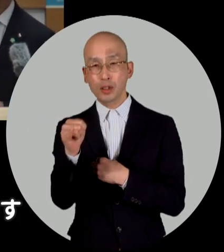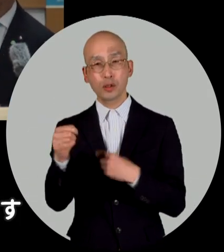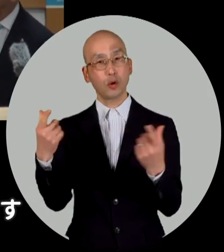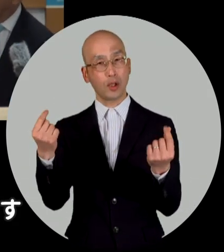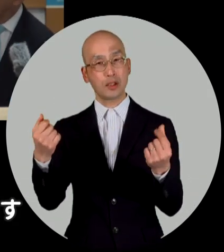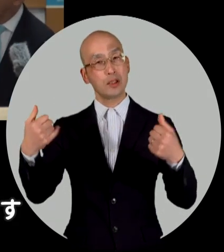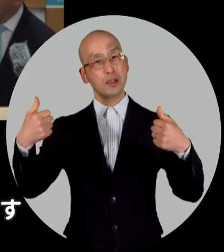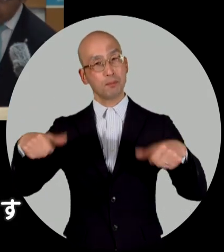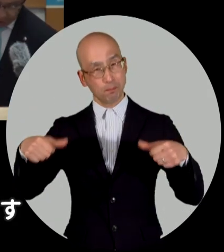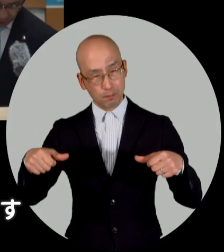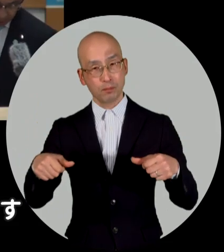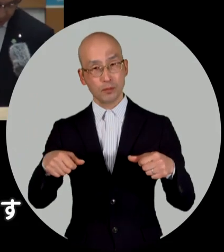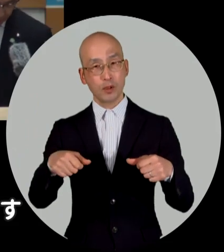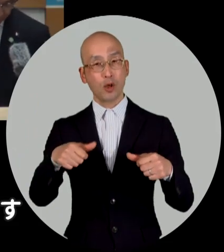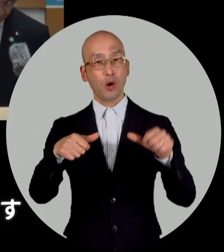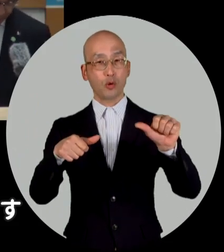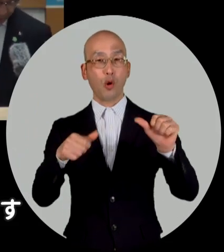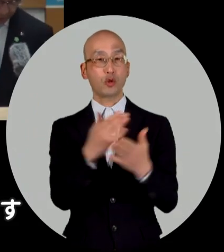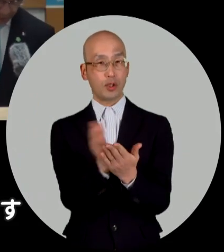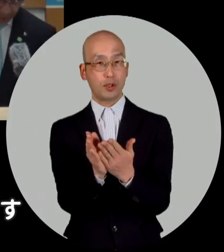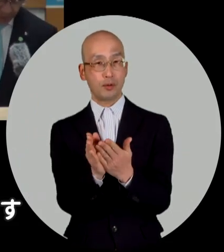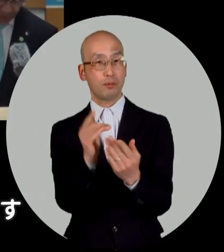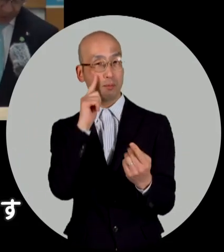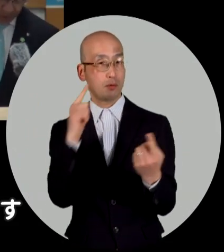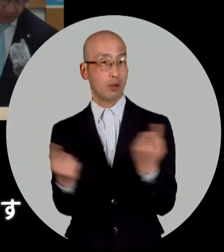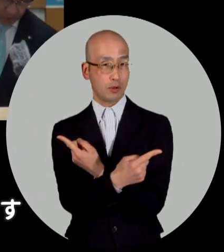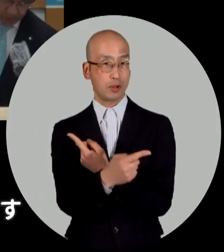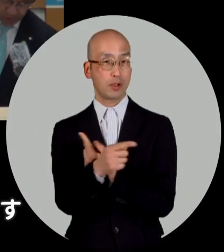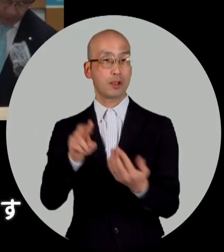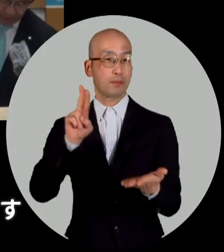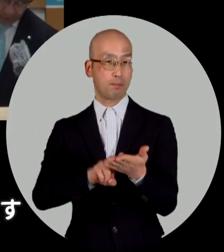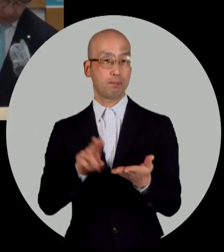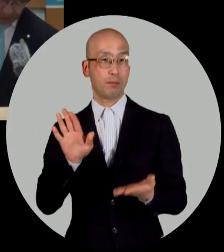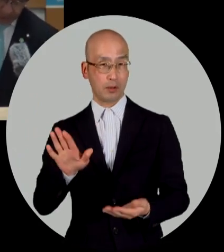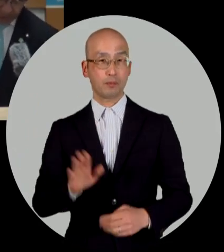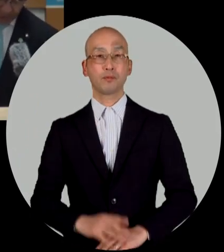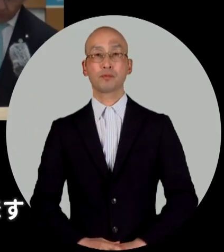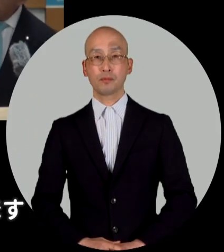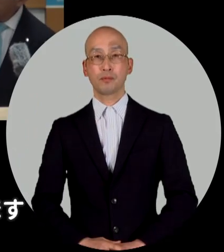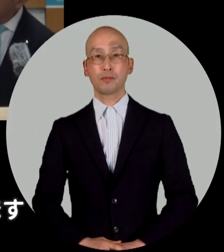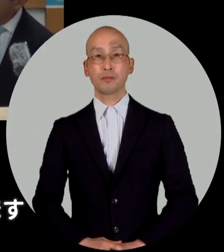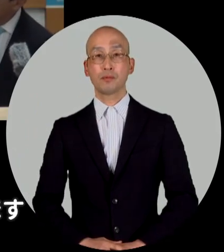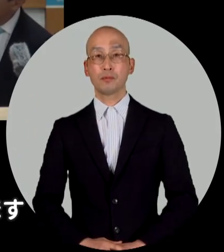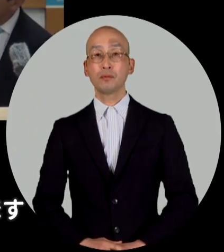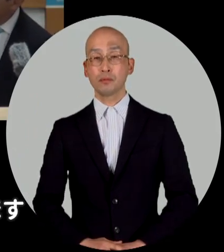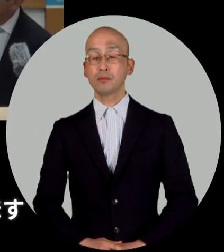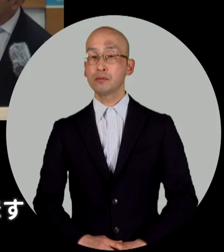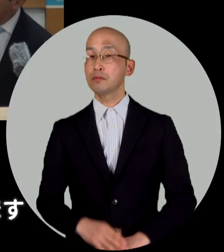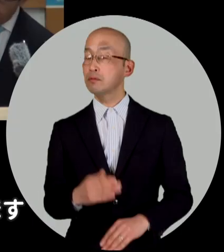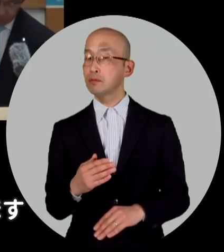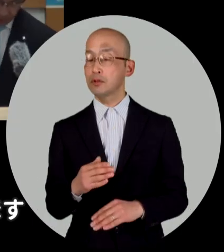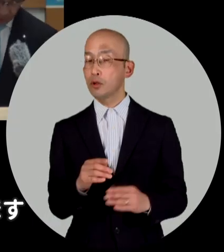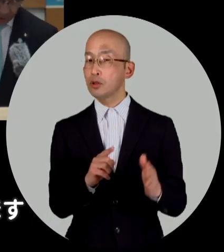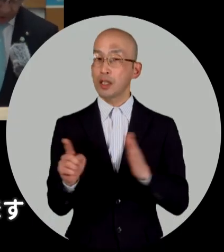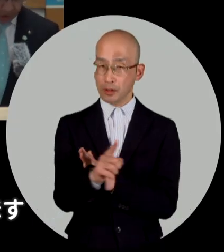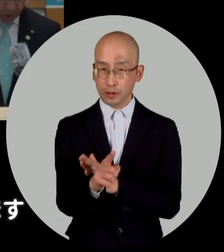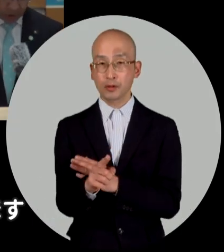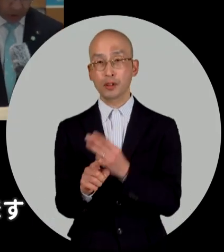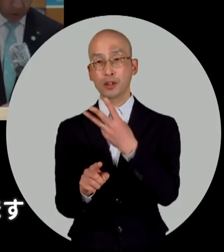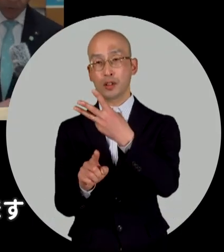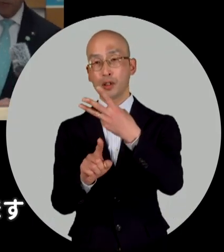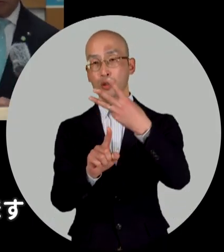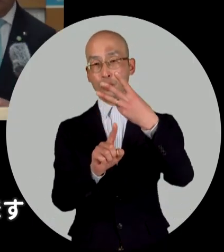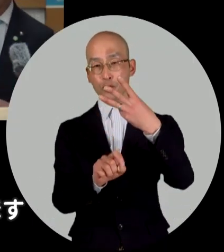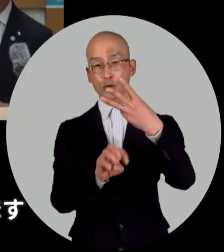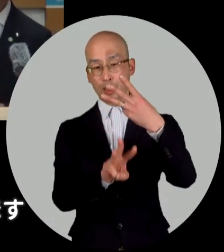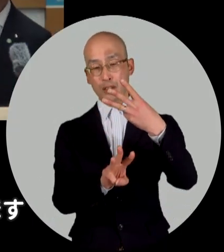直す、この方針はすでに決定されているわけでございます。これに先立ちまして3月の13日